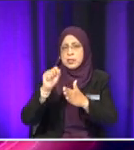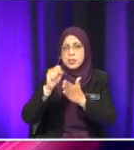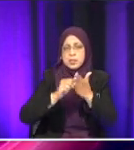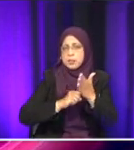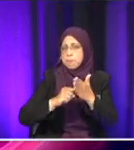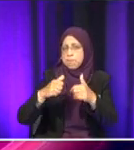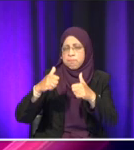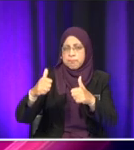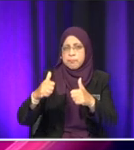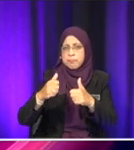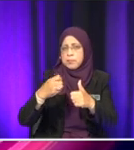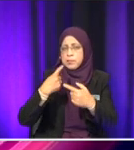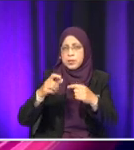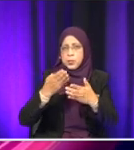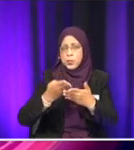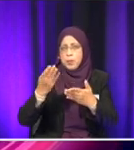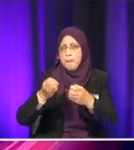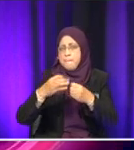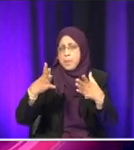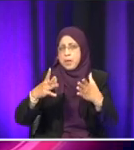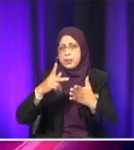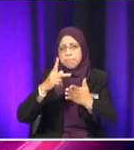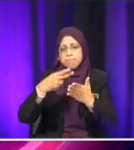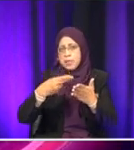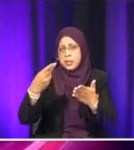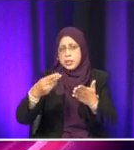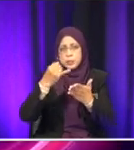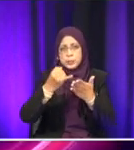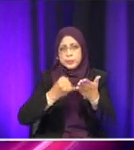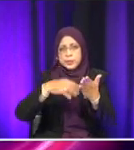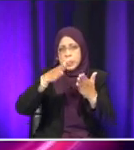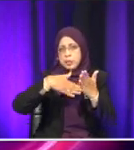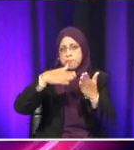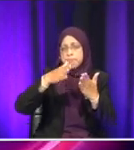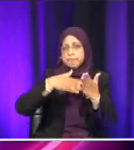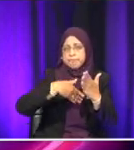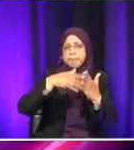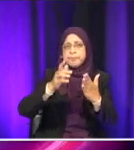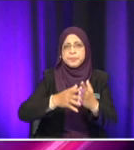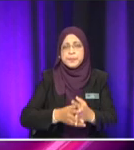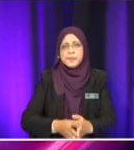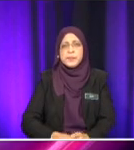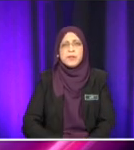menghasilkan beberapa karya yaitu low featuring the conversation in the light and family